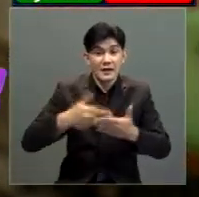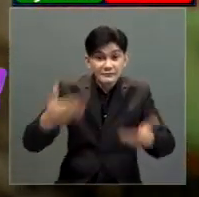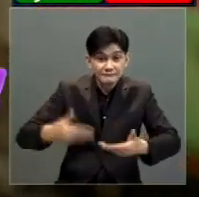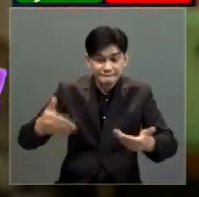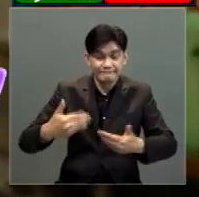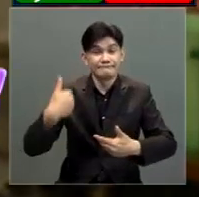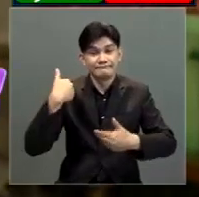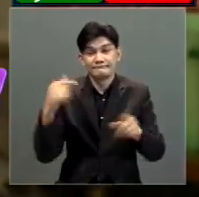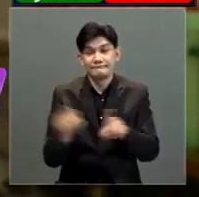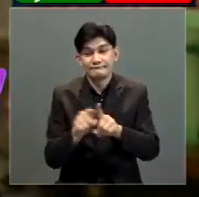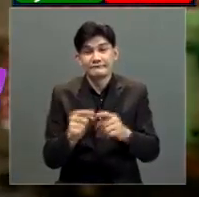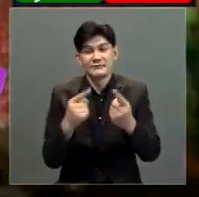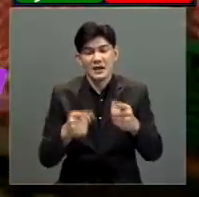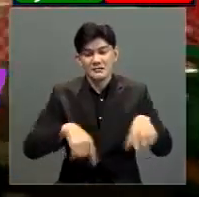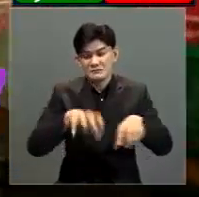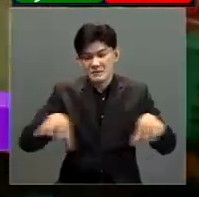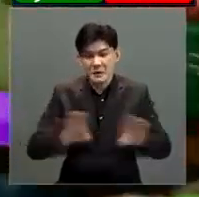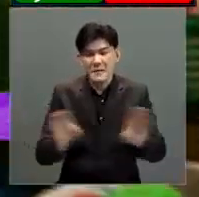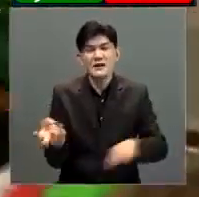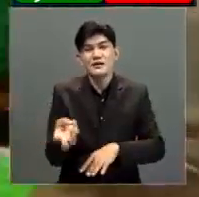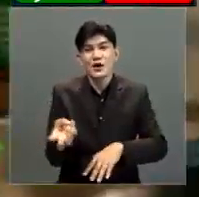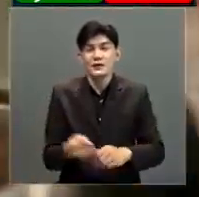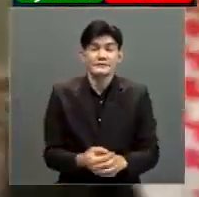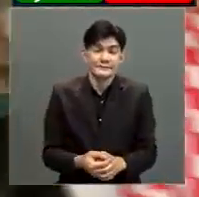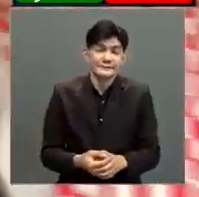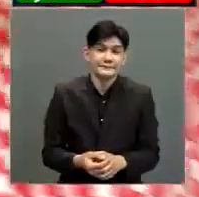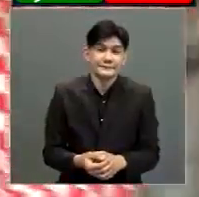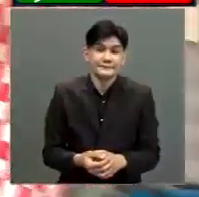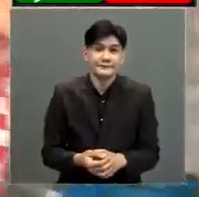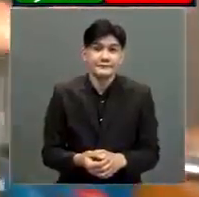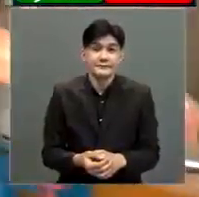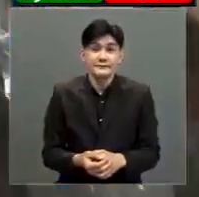ข้าร้านแต่ก็ไม่ได้มีมากเหมือนเมื่อก่อนนะคะ